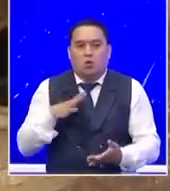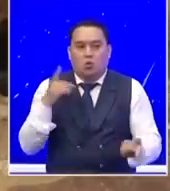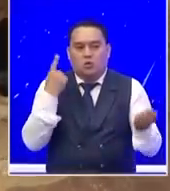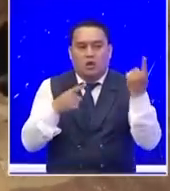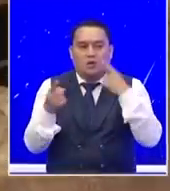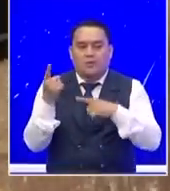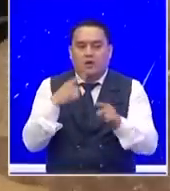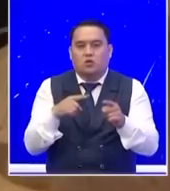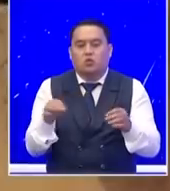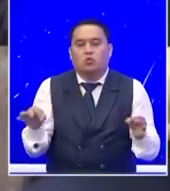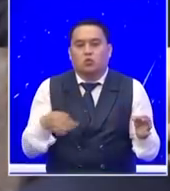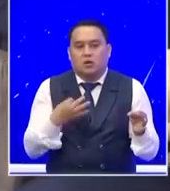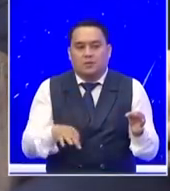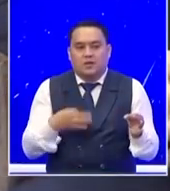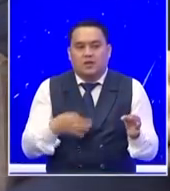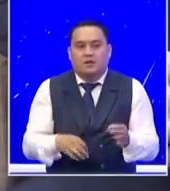отбас тарапынан күйде тартылды.